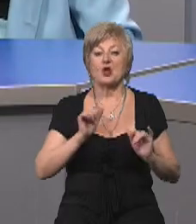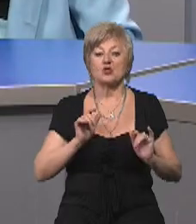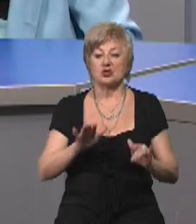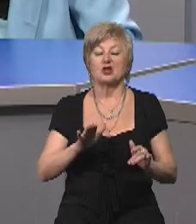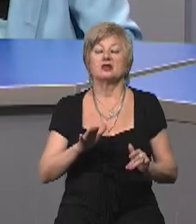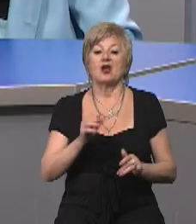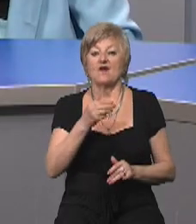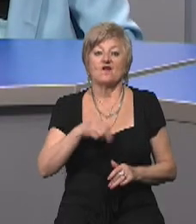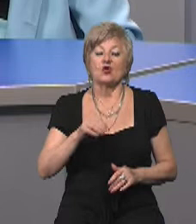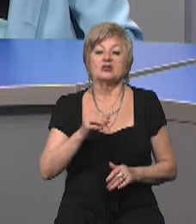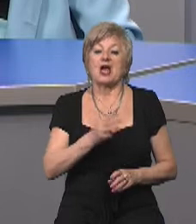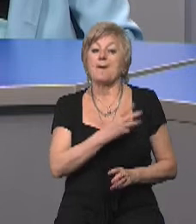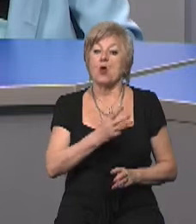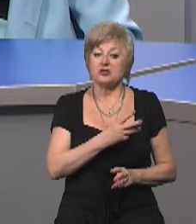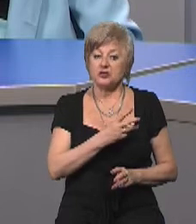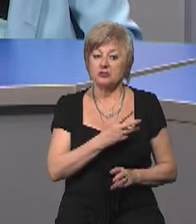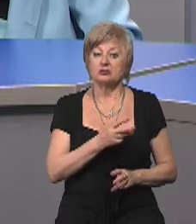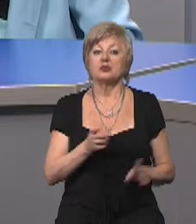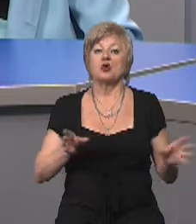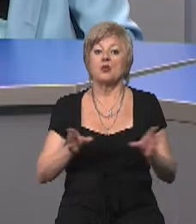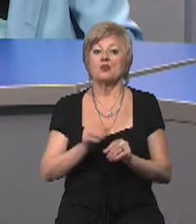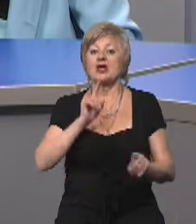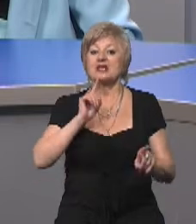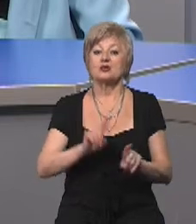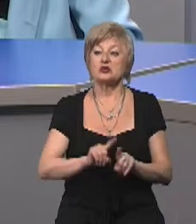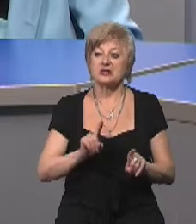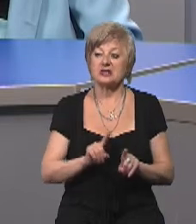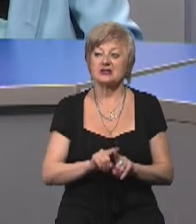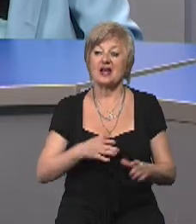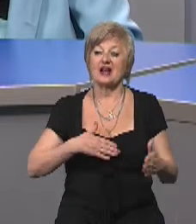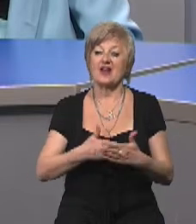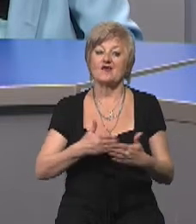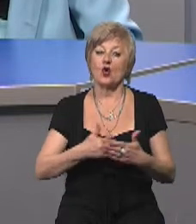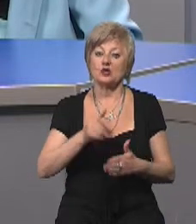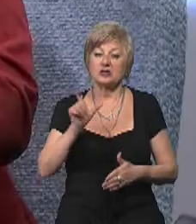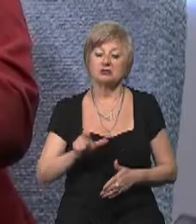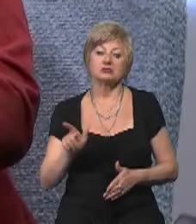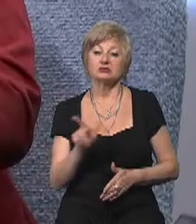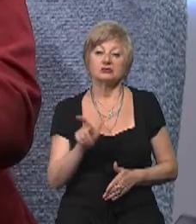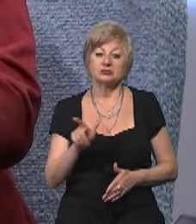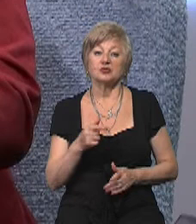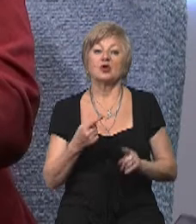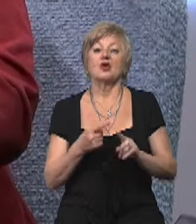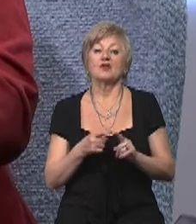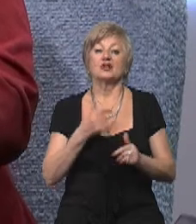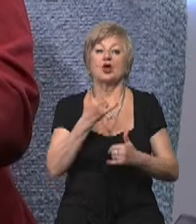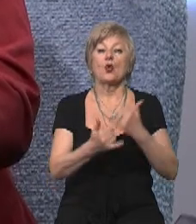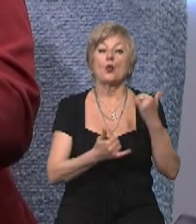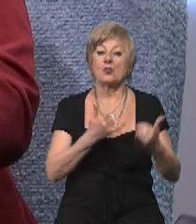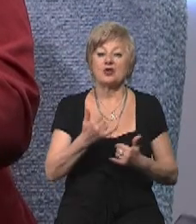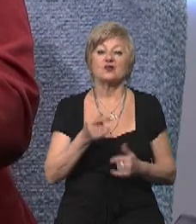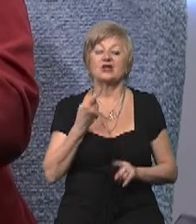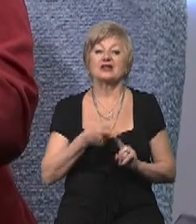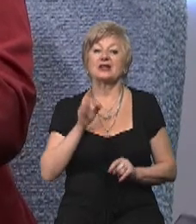«Емоція». Пані Анастасія разом з своєю сестрою Златою, волонтерки, і вони саме зараз опікуються